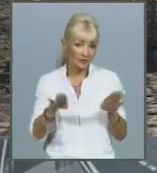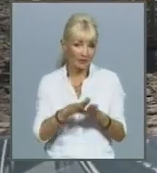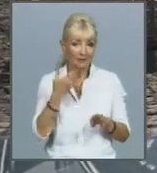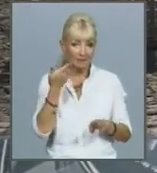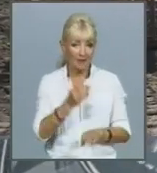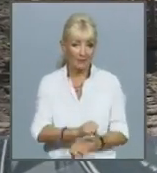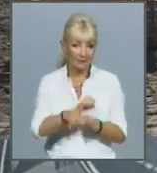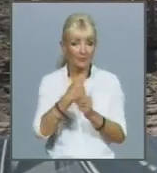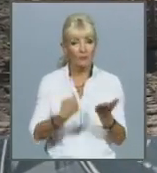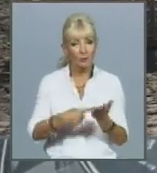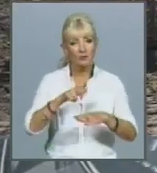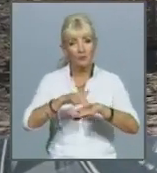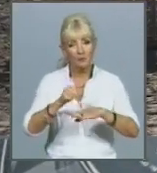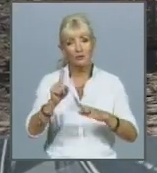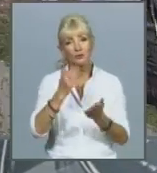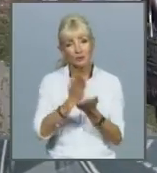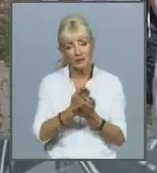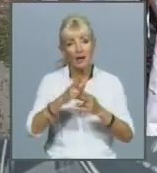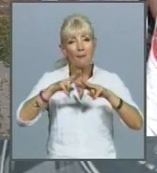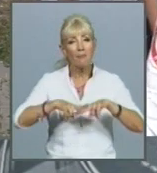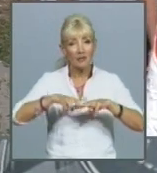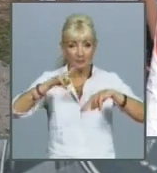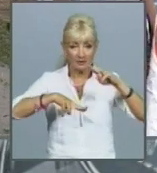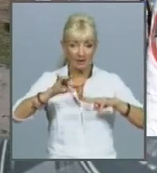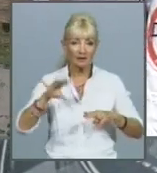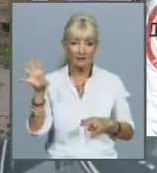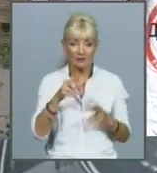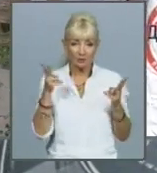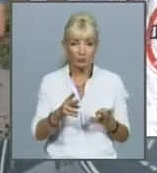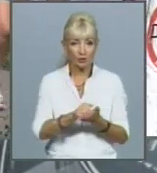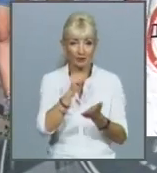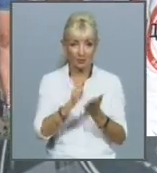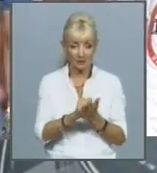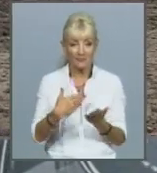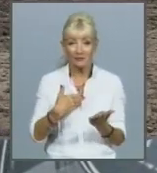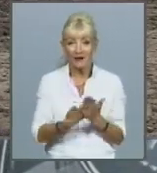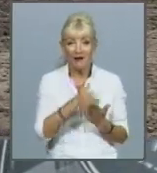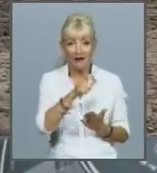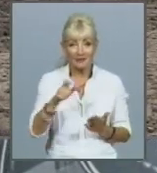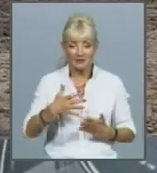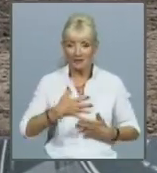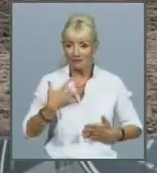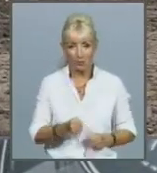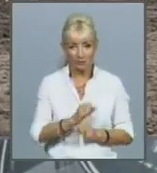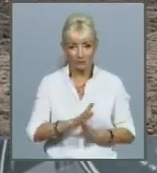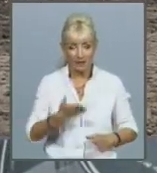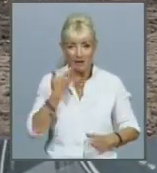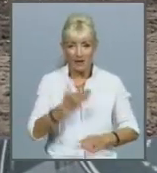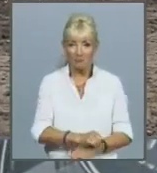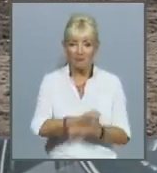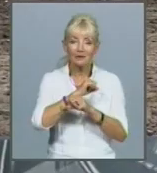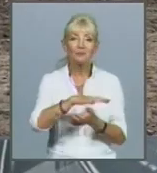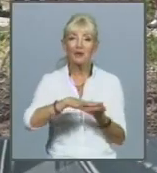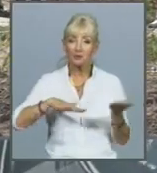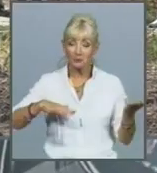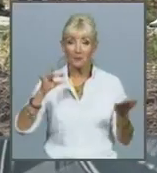Докази поліції про наявність як паспорту будівництва, так і всіх необхідних документів активістів не задовольнили. Мітинг продовжили. І